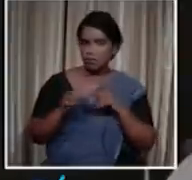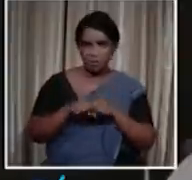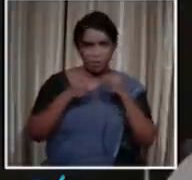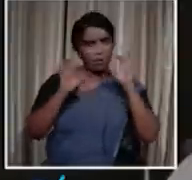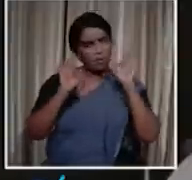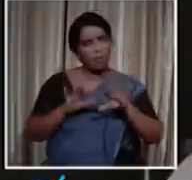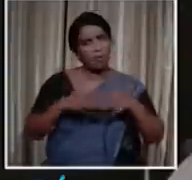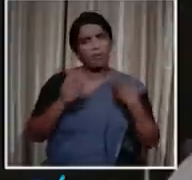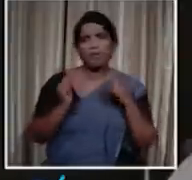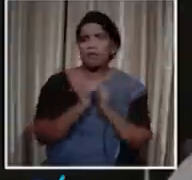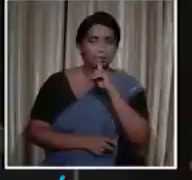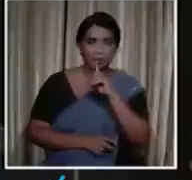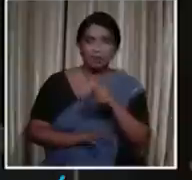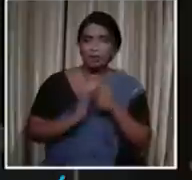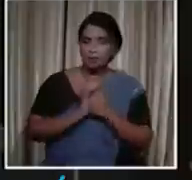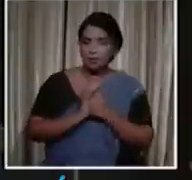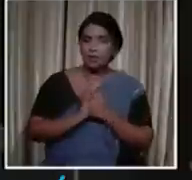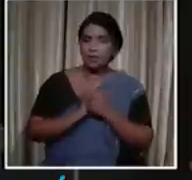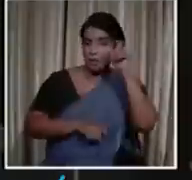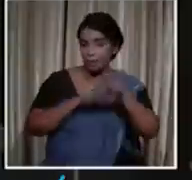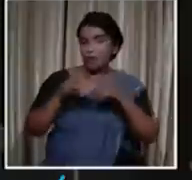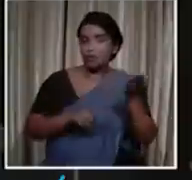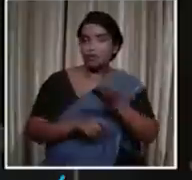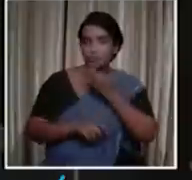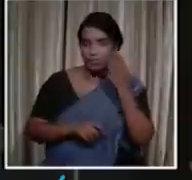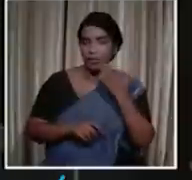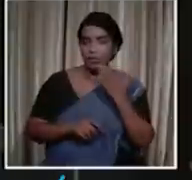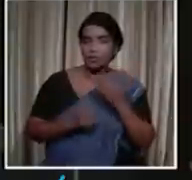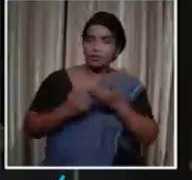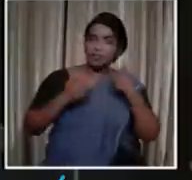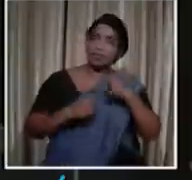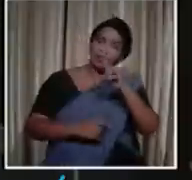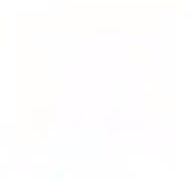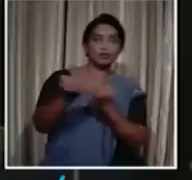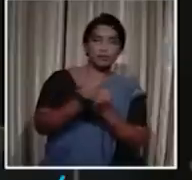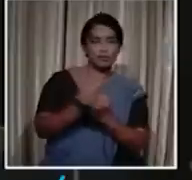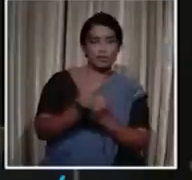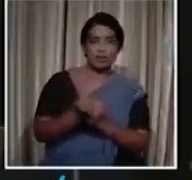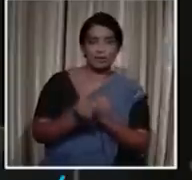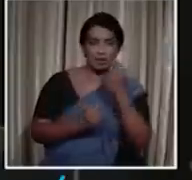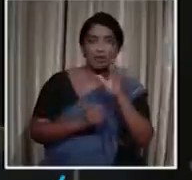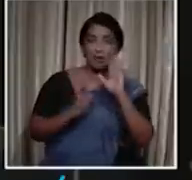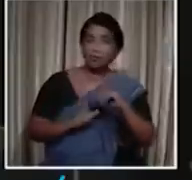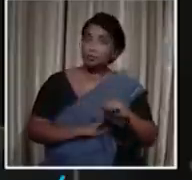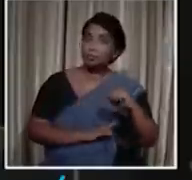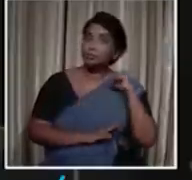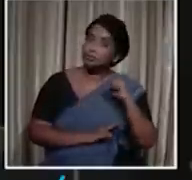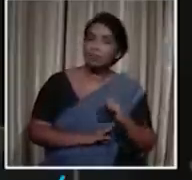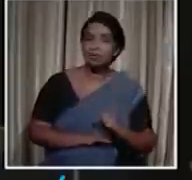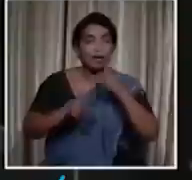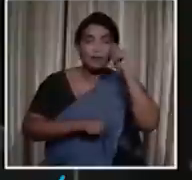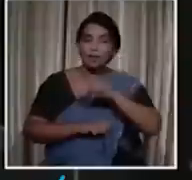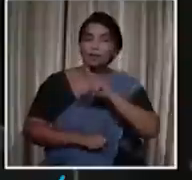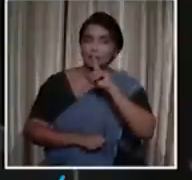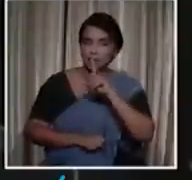ඕන දෙයක් කරගත්තට මට කිසි ප්‍රශ්නයක් නැහැ. ගොඩක් මිනිසුන්ට පුළුවන් පැත්තකින් ඉඳන් කියන්නේ අපි සහයෝගය දෙනවා කියලා. හැබැයි කොන්දක් තියෙන උන්ට විතරයි වගකීමක් ගන්න